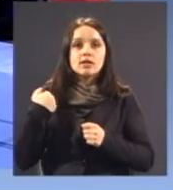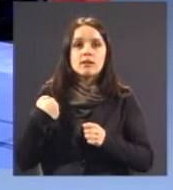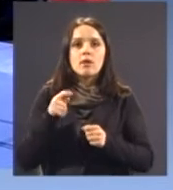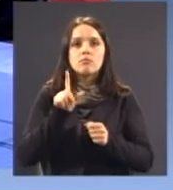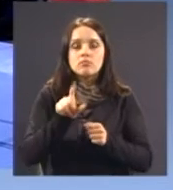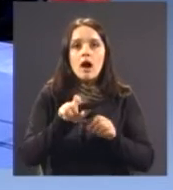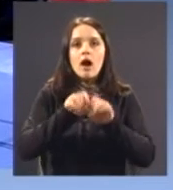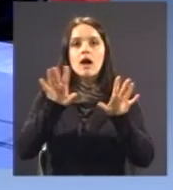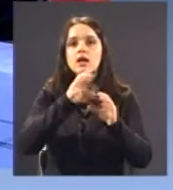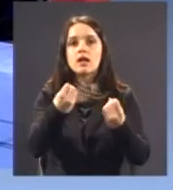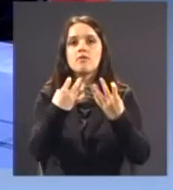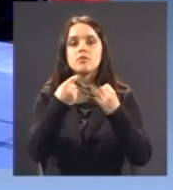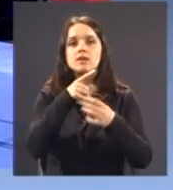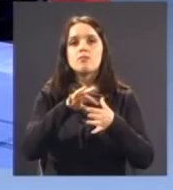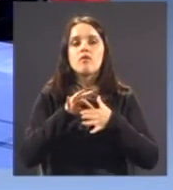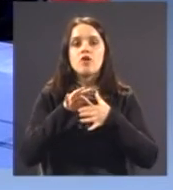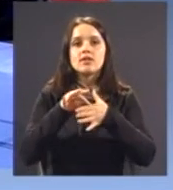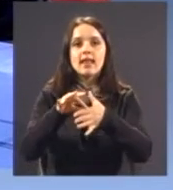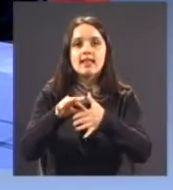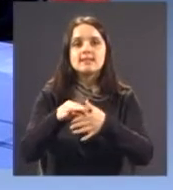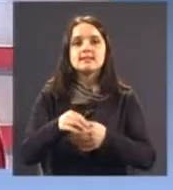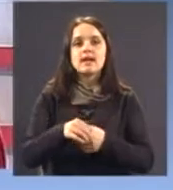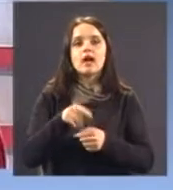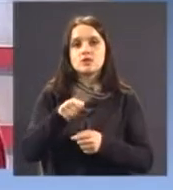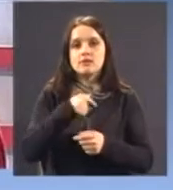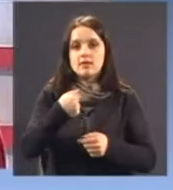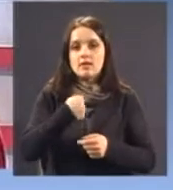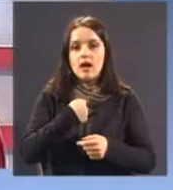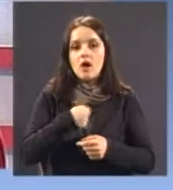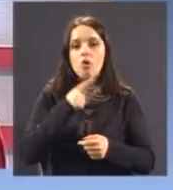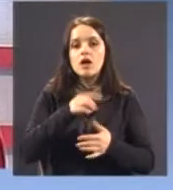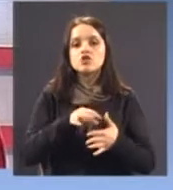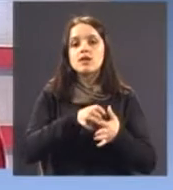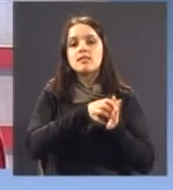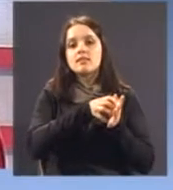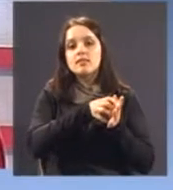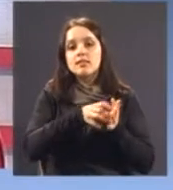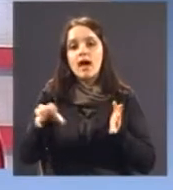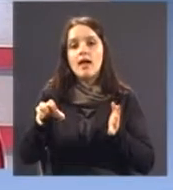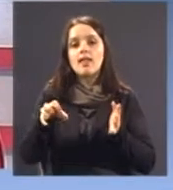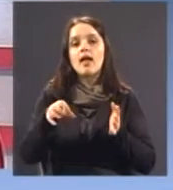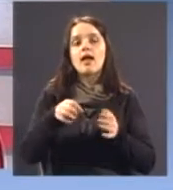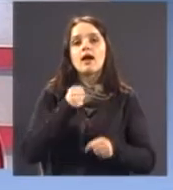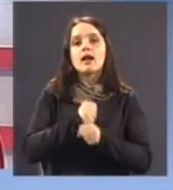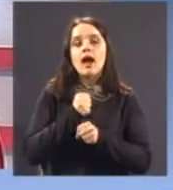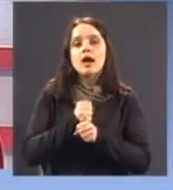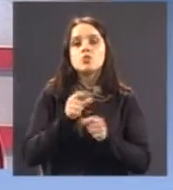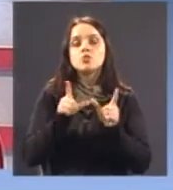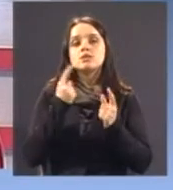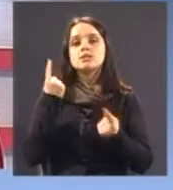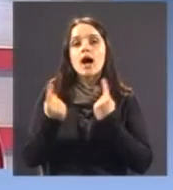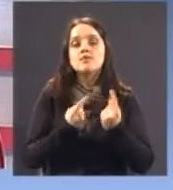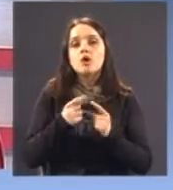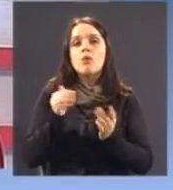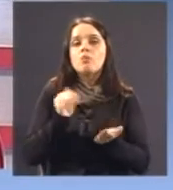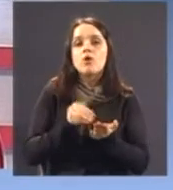vas voditeljica, to sam ja, koja će dalje raditi u zavisnosti od